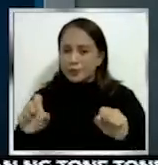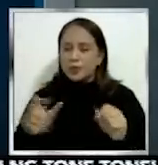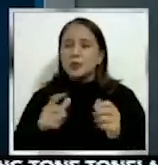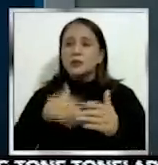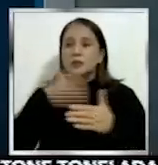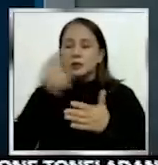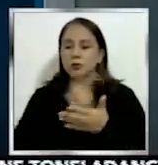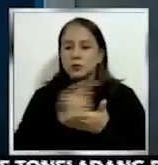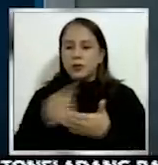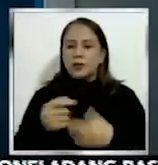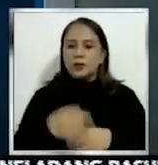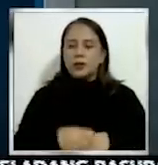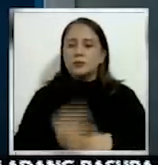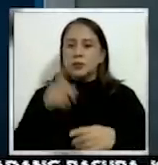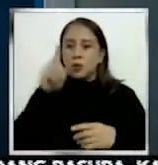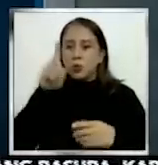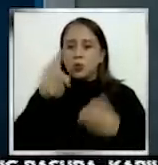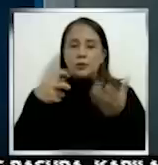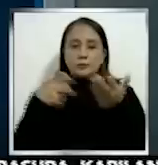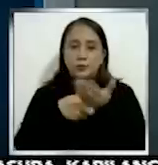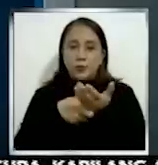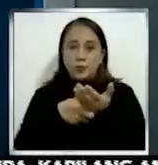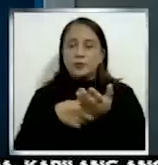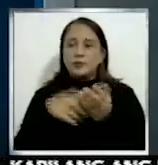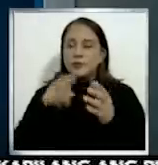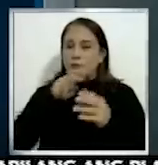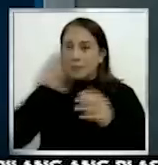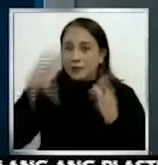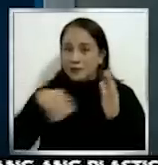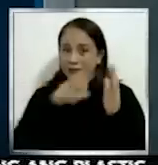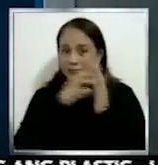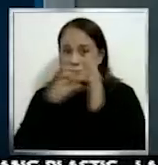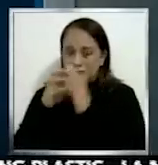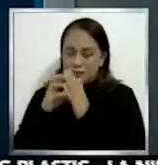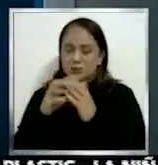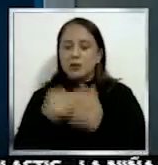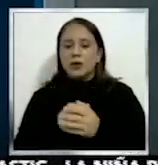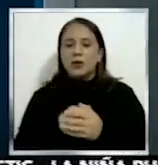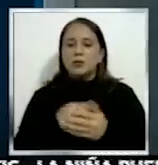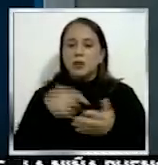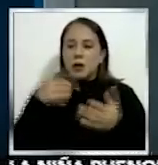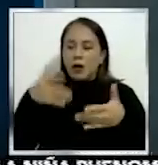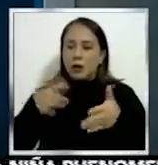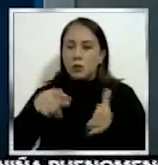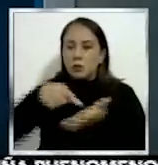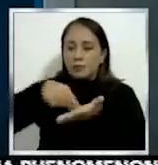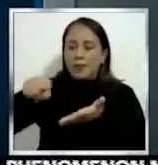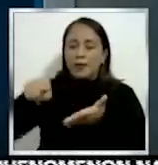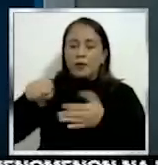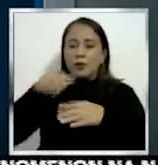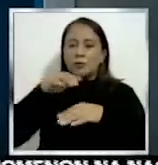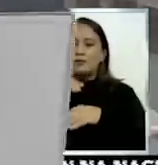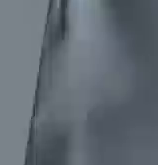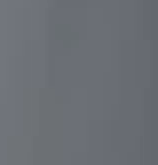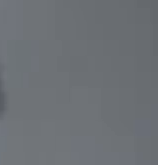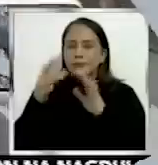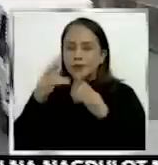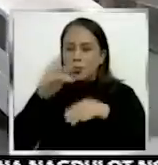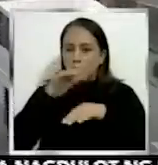single ticketing policy sa Metro Manila, kung saan papayagan na rin ang pagbabayad ng multa online. Yan ang tinutukan ni Sergio Castillo.